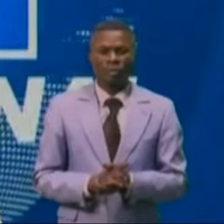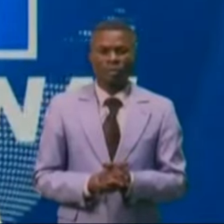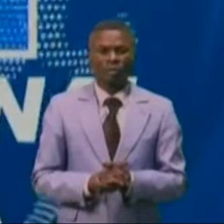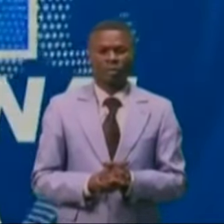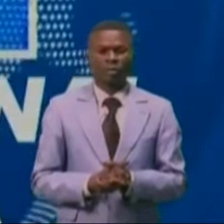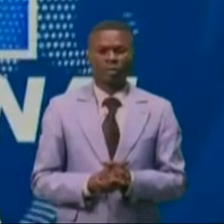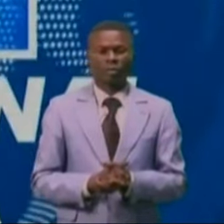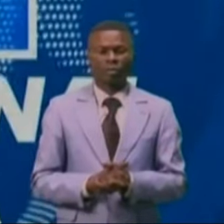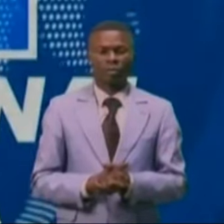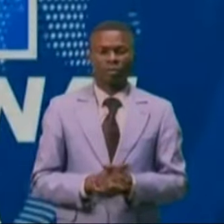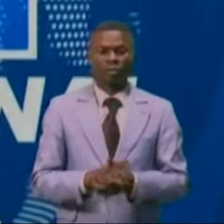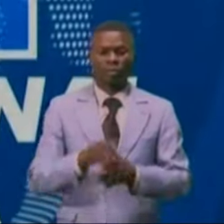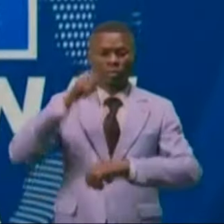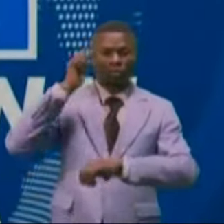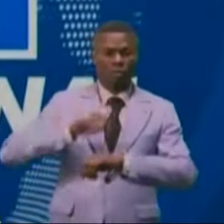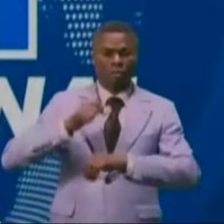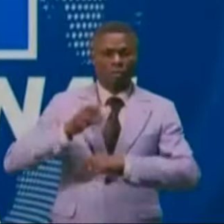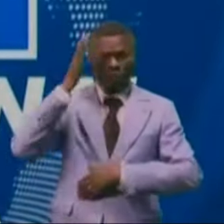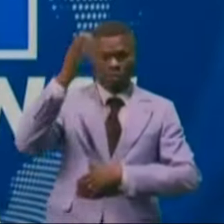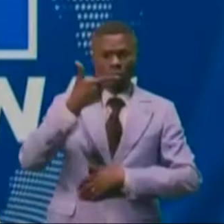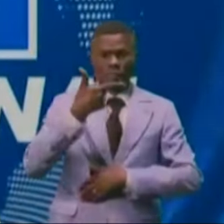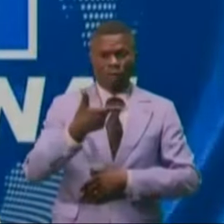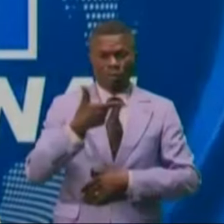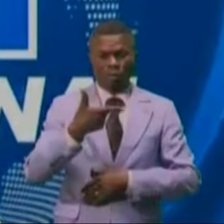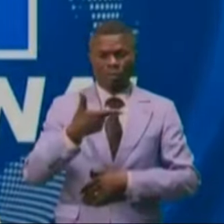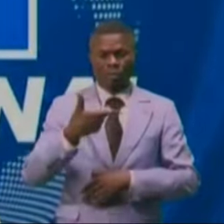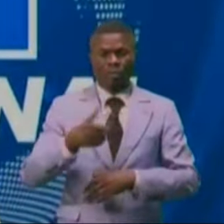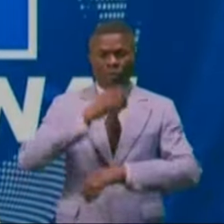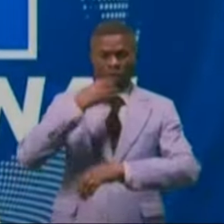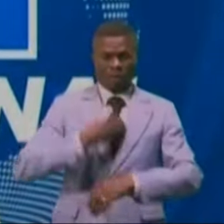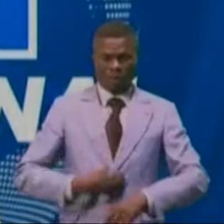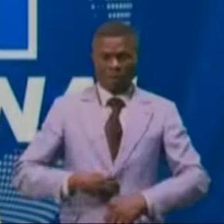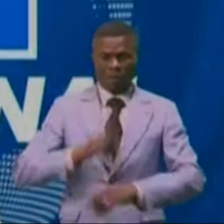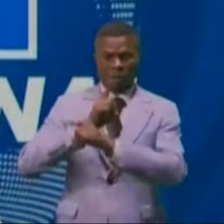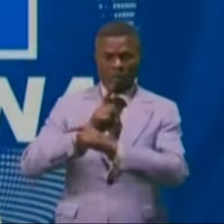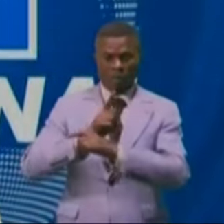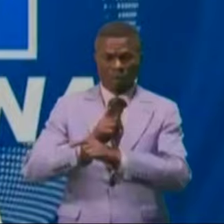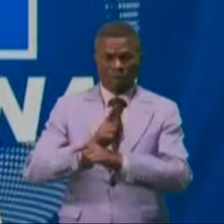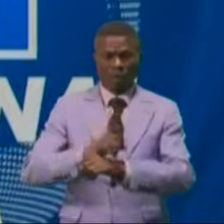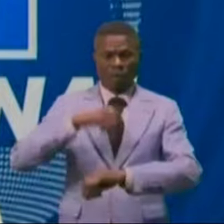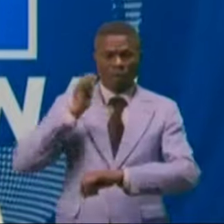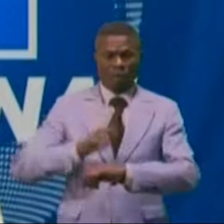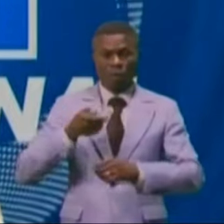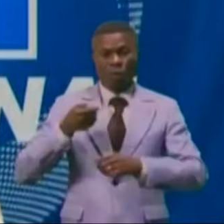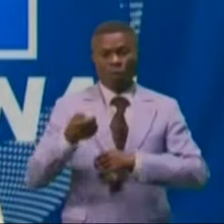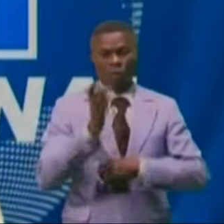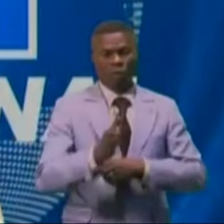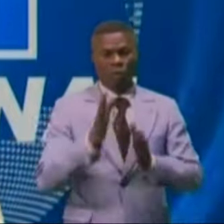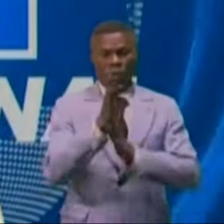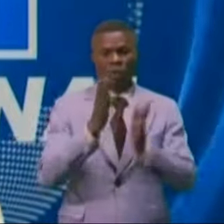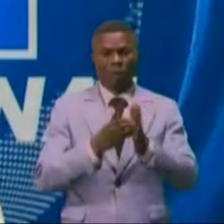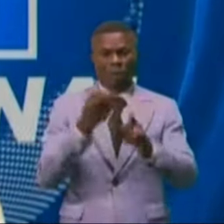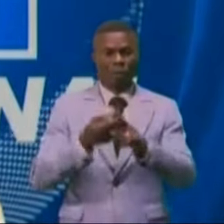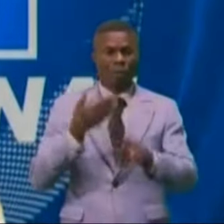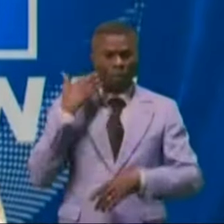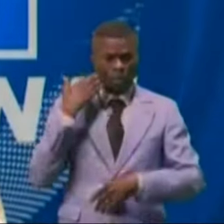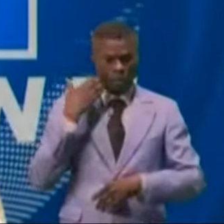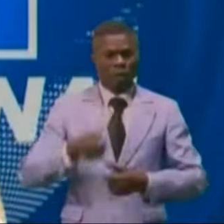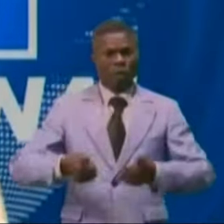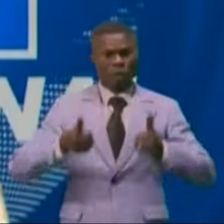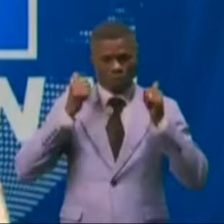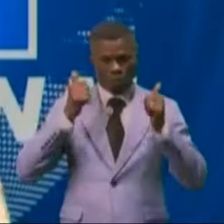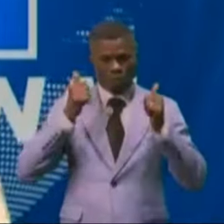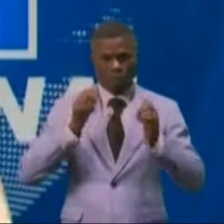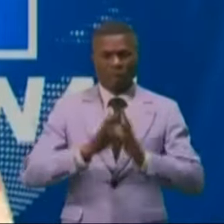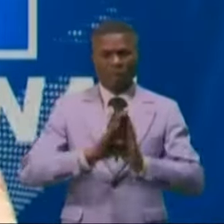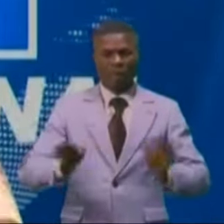La prochaine audience est prévue mardi prochain. Les avocats de la défense au procès des assaillants du 19 mai ont contesté la